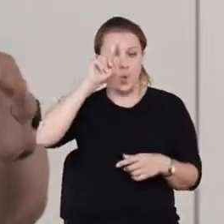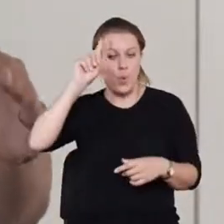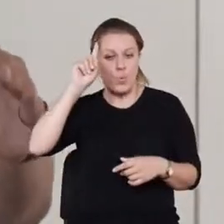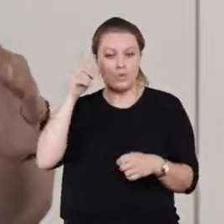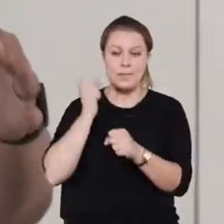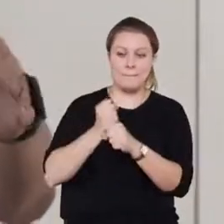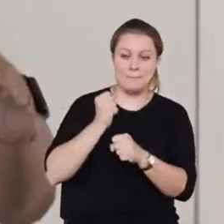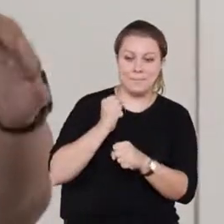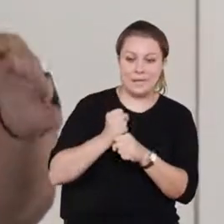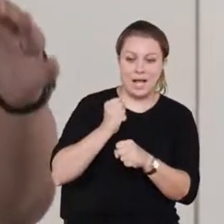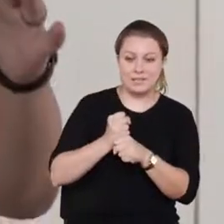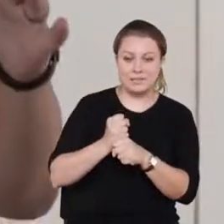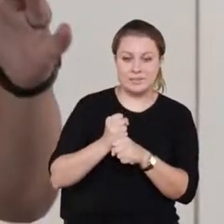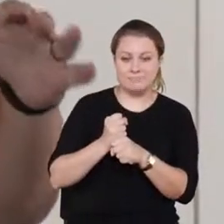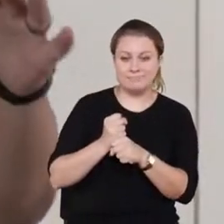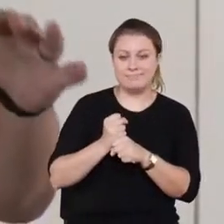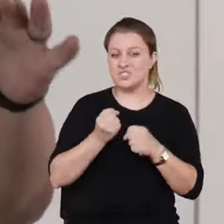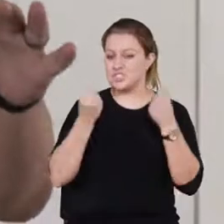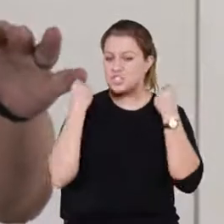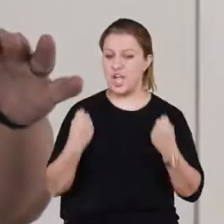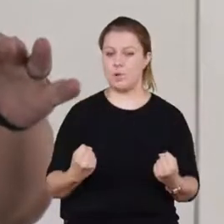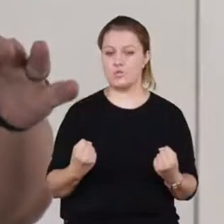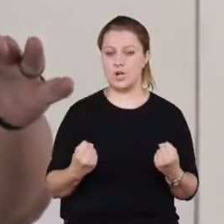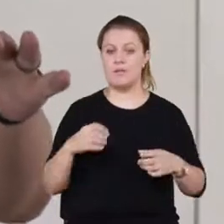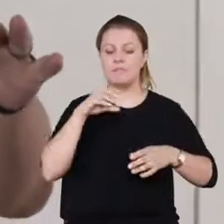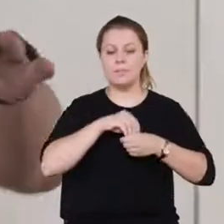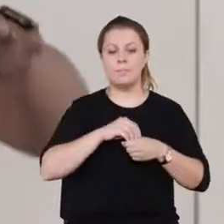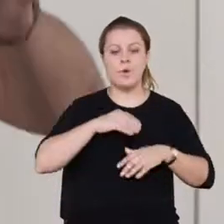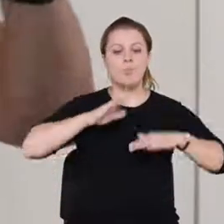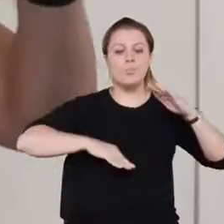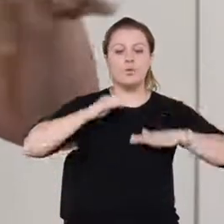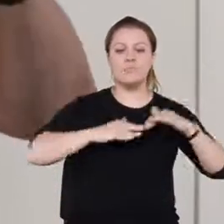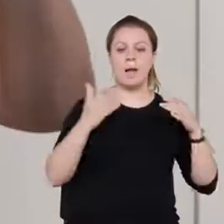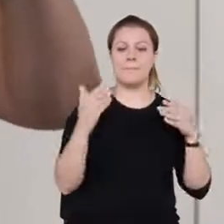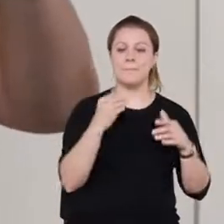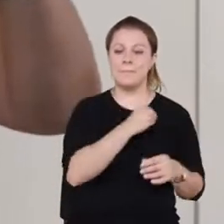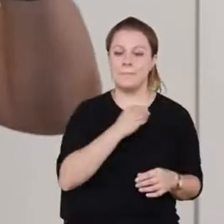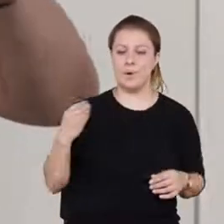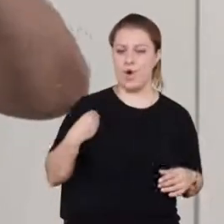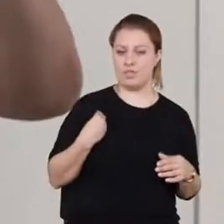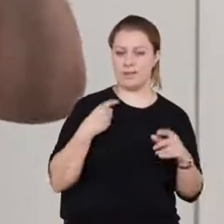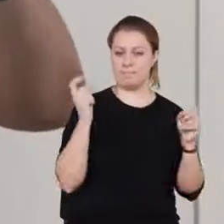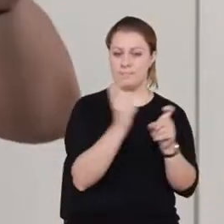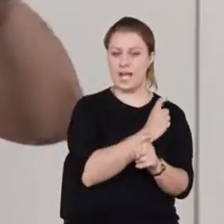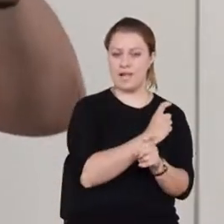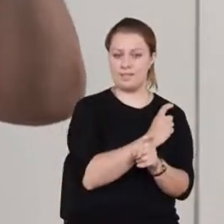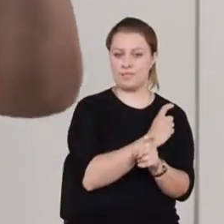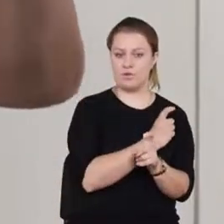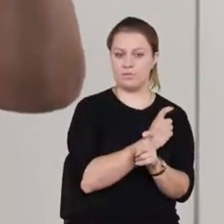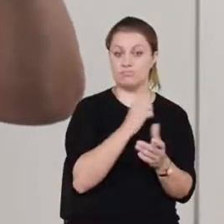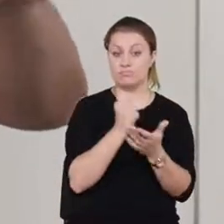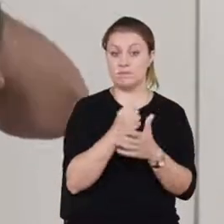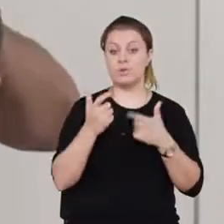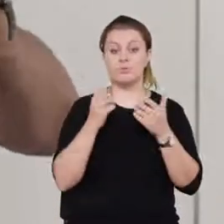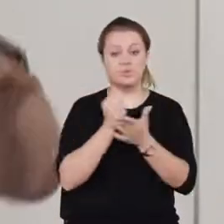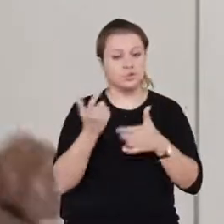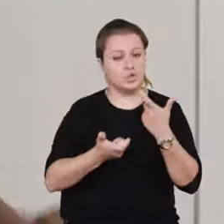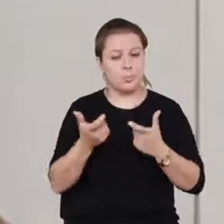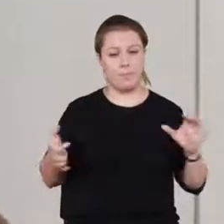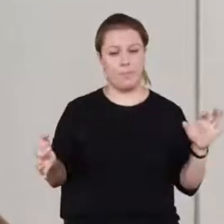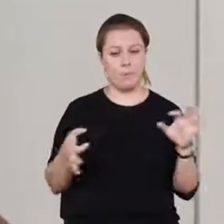na ziemiach polskich bez budowania Polskiej Demokratycznej Republiki. Trzeba zacząć trzeba to połączyć, budować własne